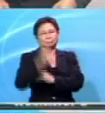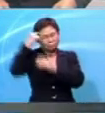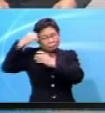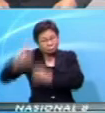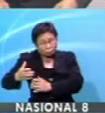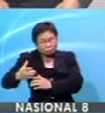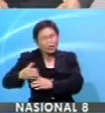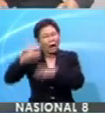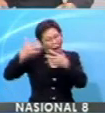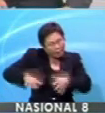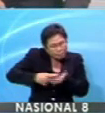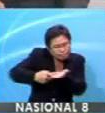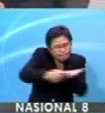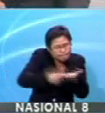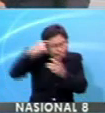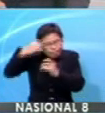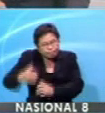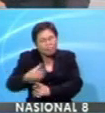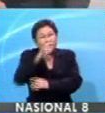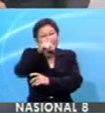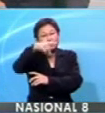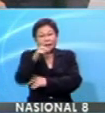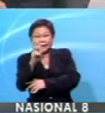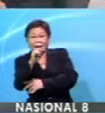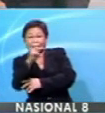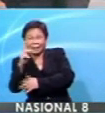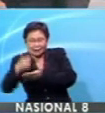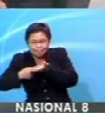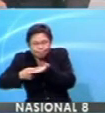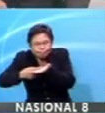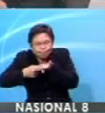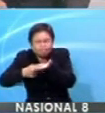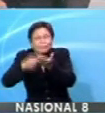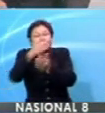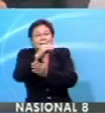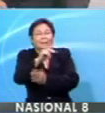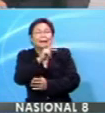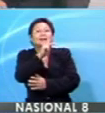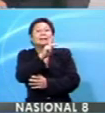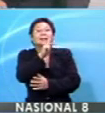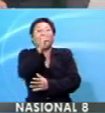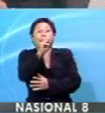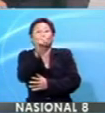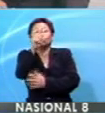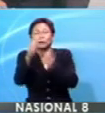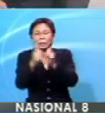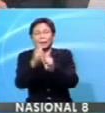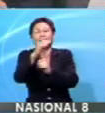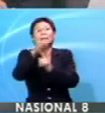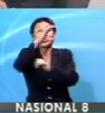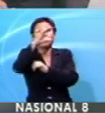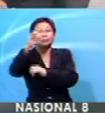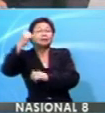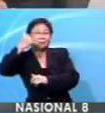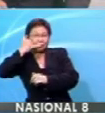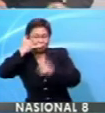dicapai hasil perbincangan Kementerian Perdagangan dalam negeri koperasi dan kepenggunaan dan kementerian kewangan bersama Syarikat telekomunikasi